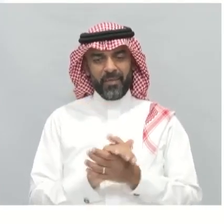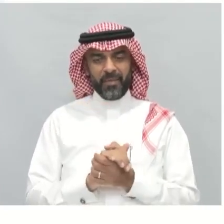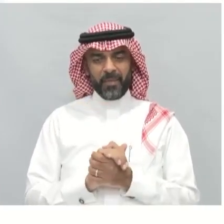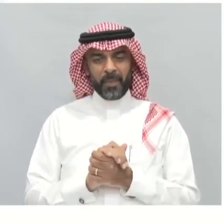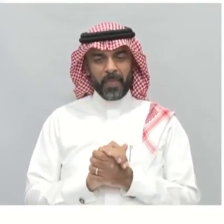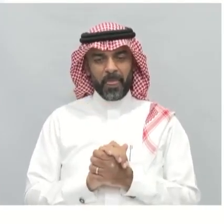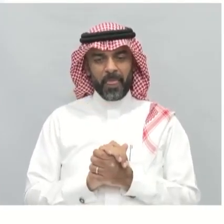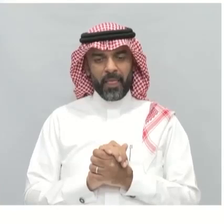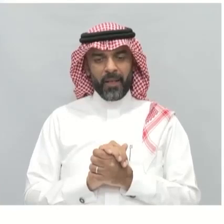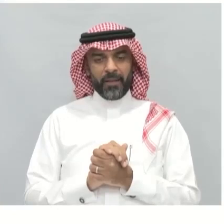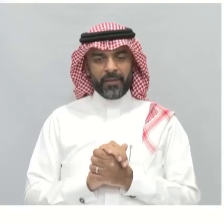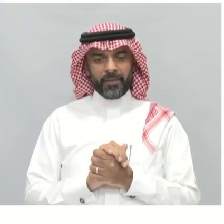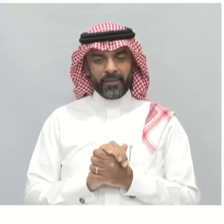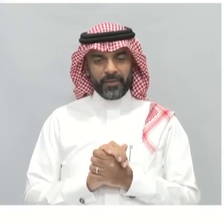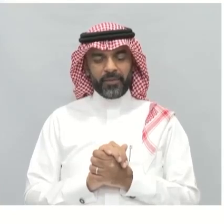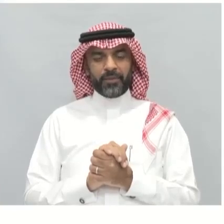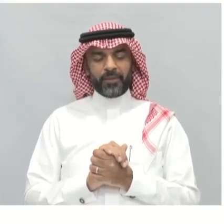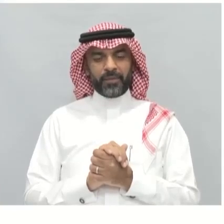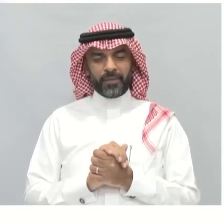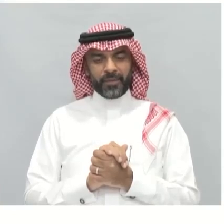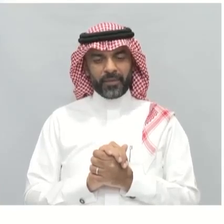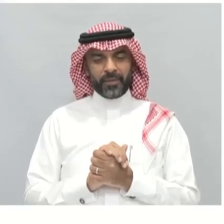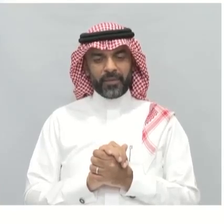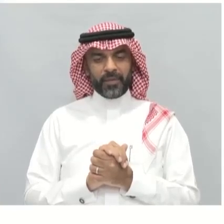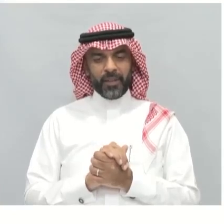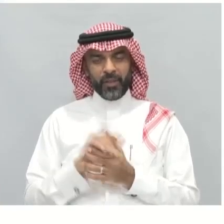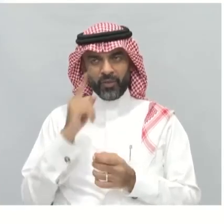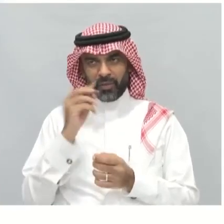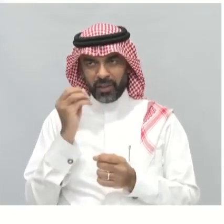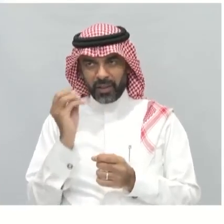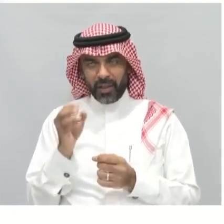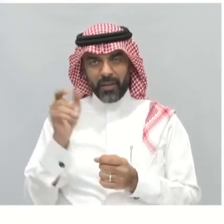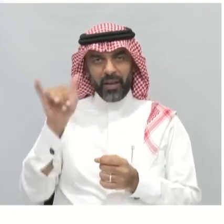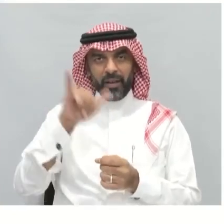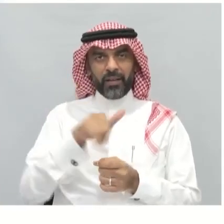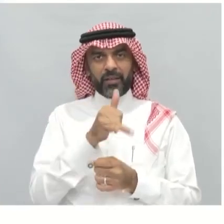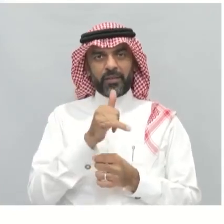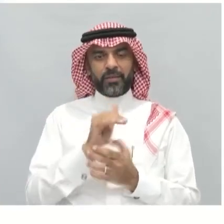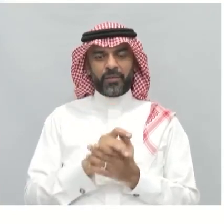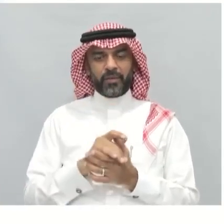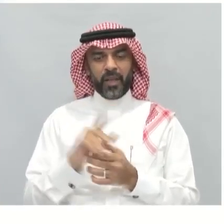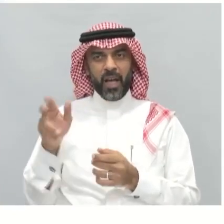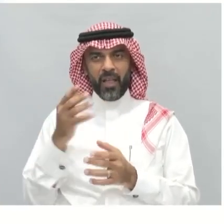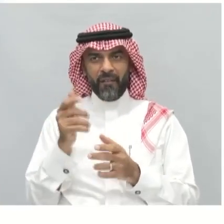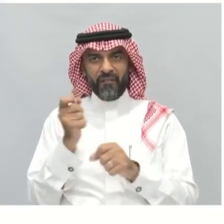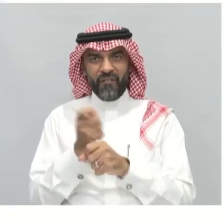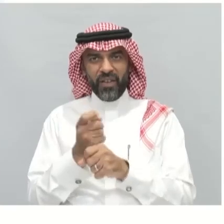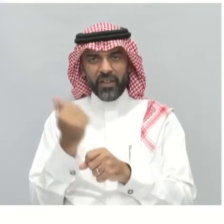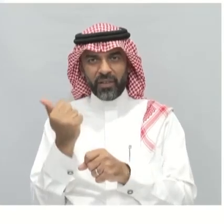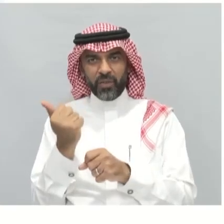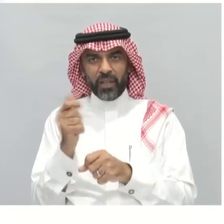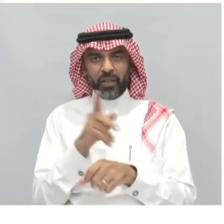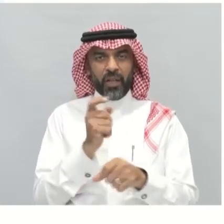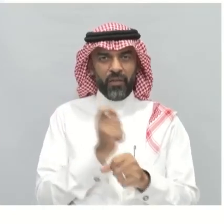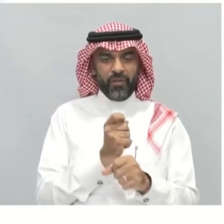هنا في الفعل السداسي استقصى وفي الفعل الخماسي التقى وفي الفعل